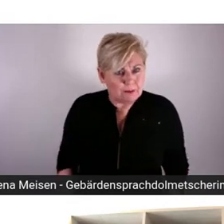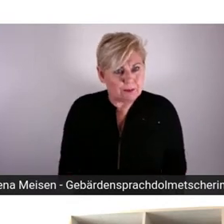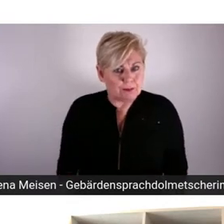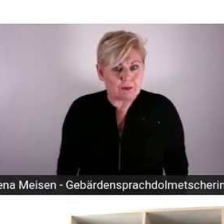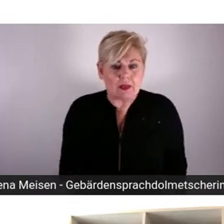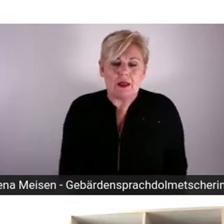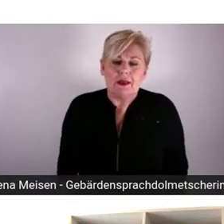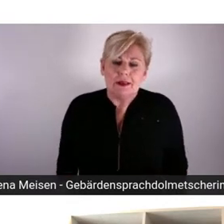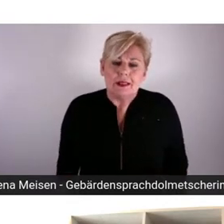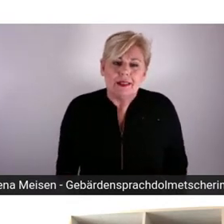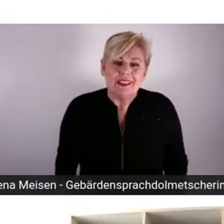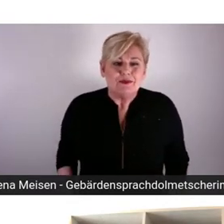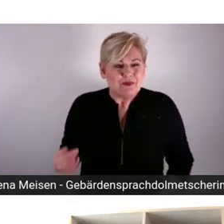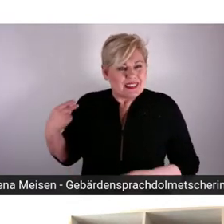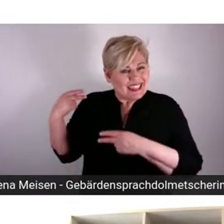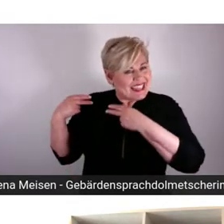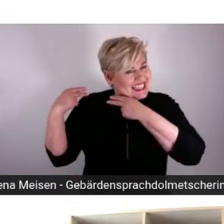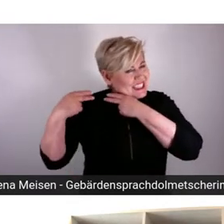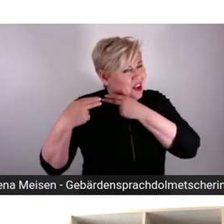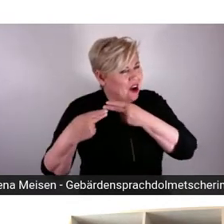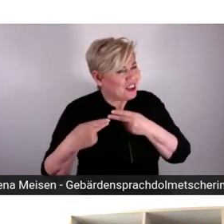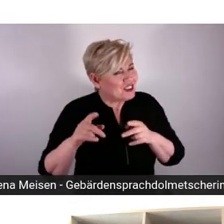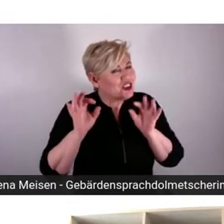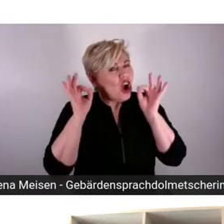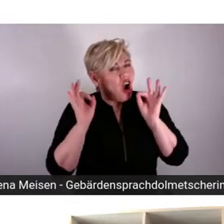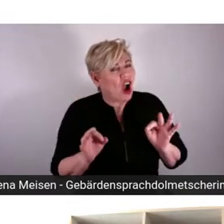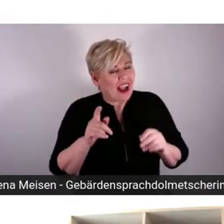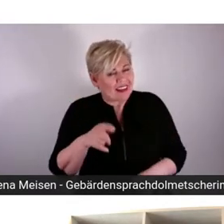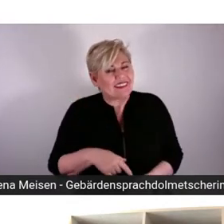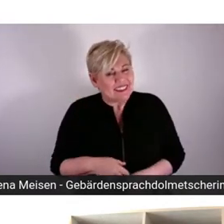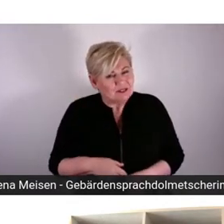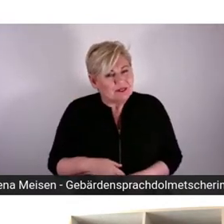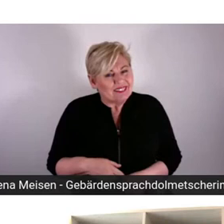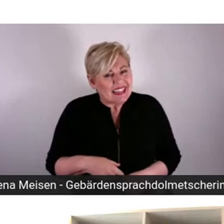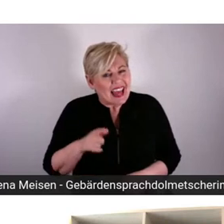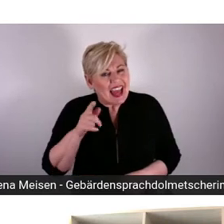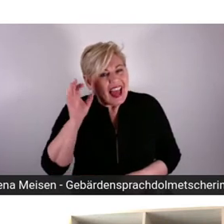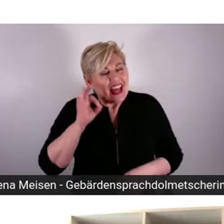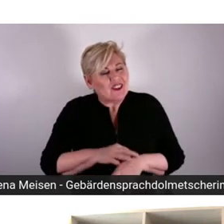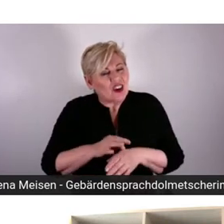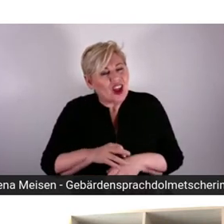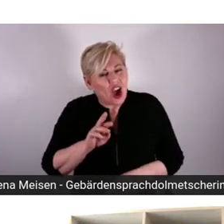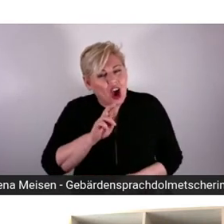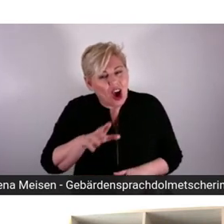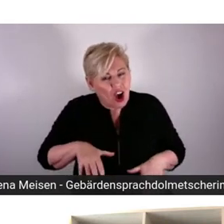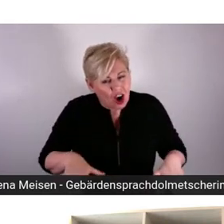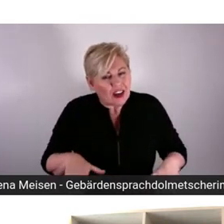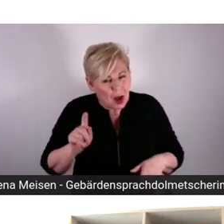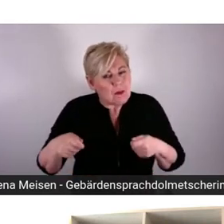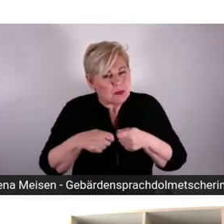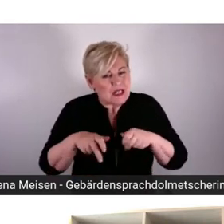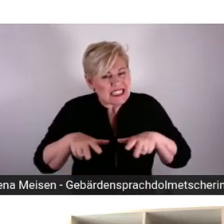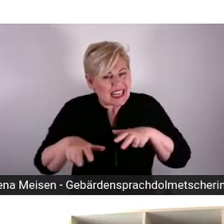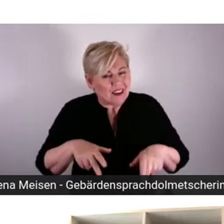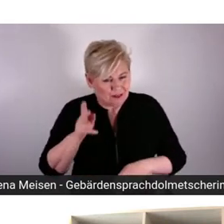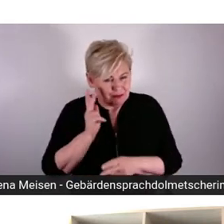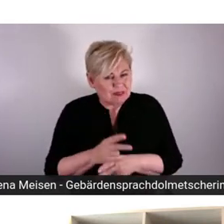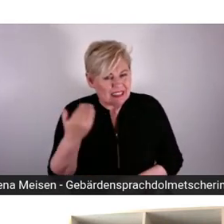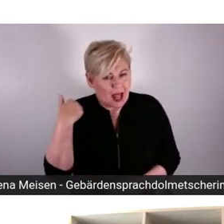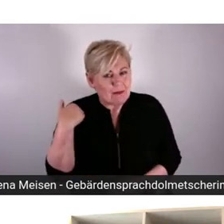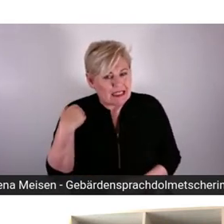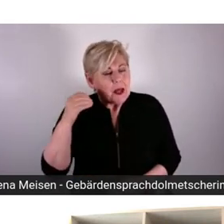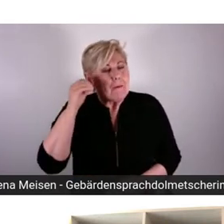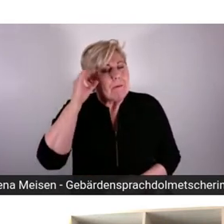Also zur historischen Korrektheit, Sie erinnern sich ja, Dr. Rock, die Bundesregierung damals wollte tatsächlich eine Bildungskarte